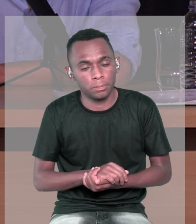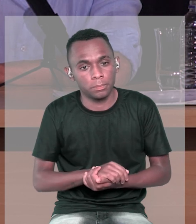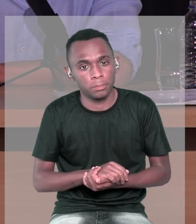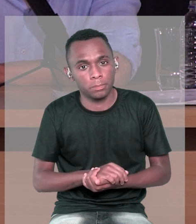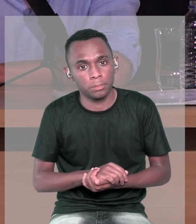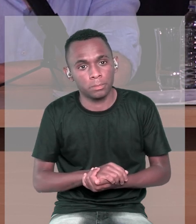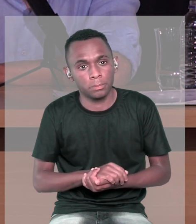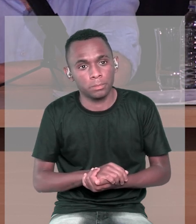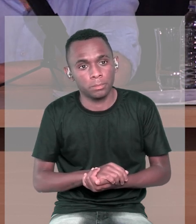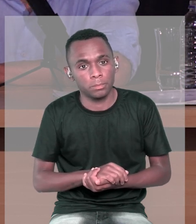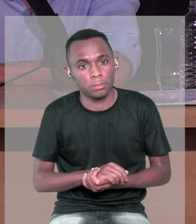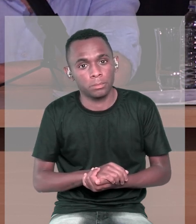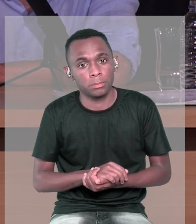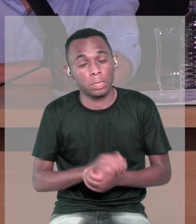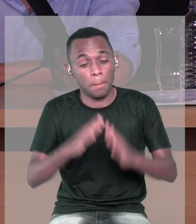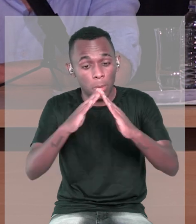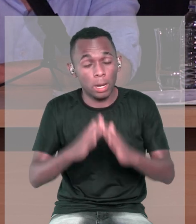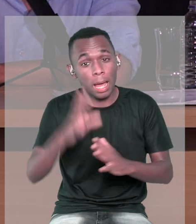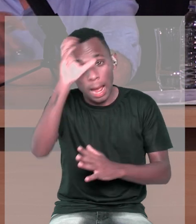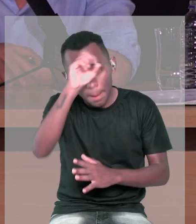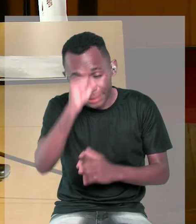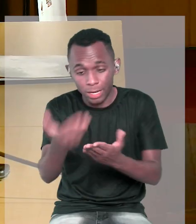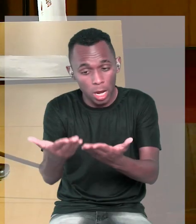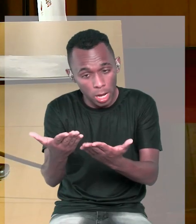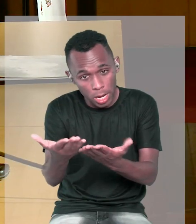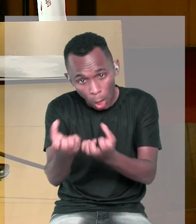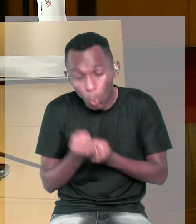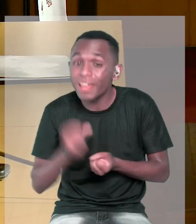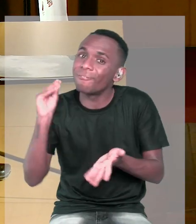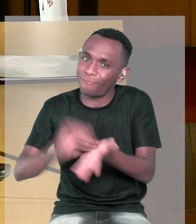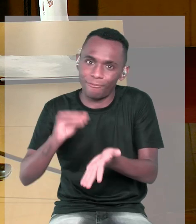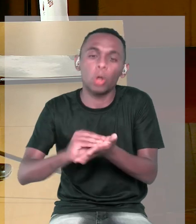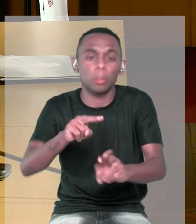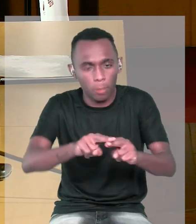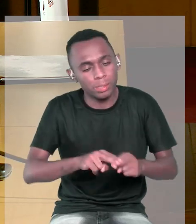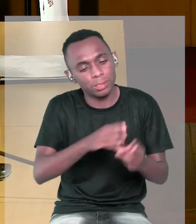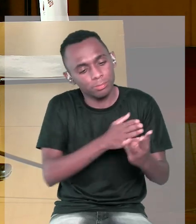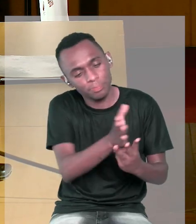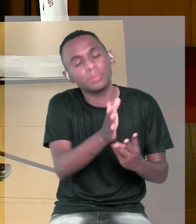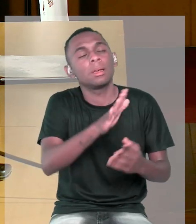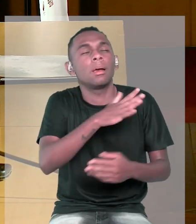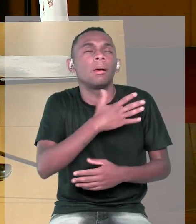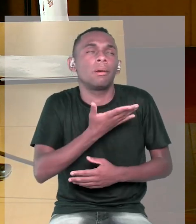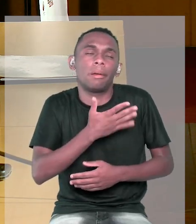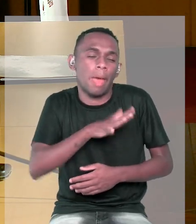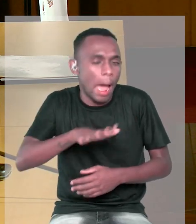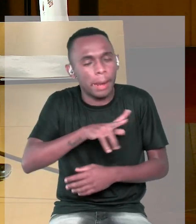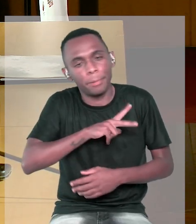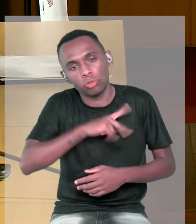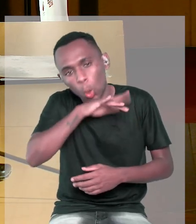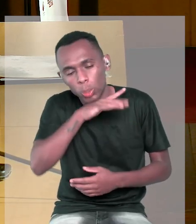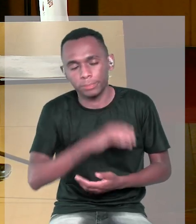sabe? Morar, aprender e acolher. Et si vous regardez bien, les